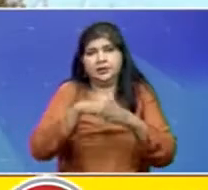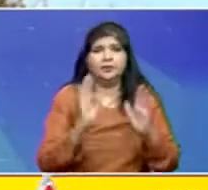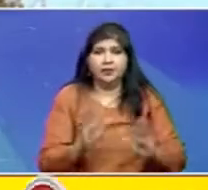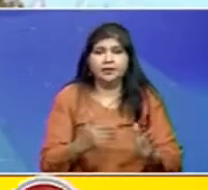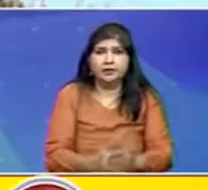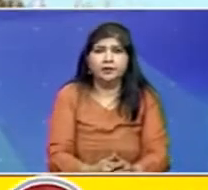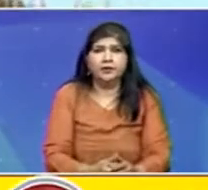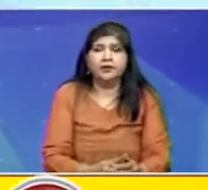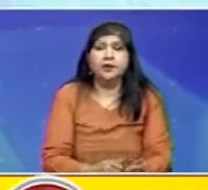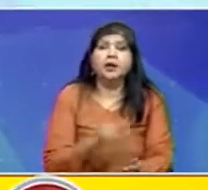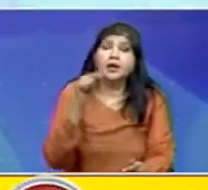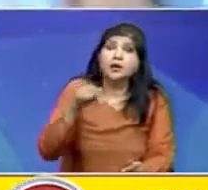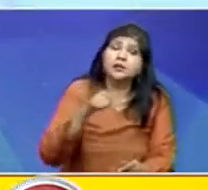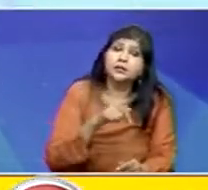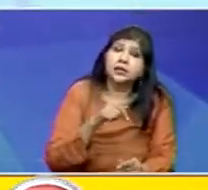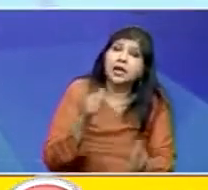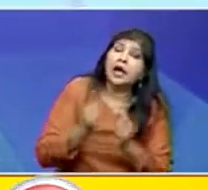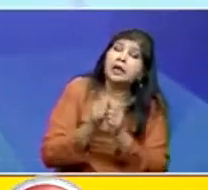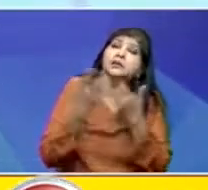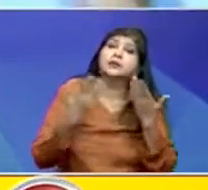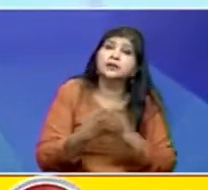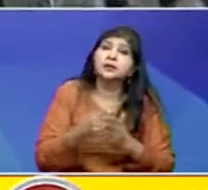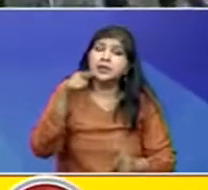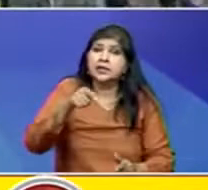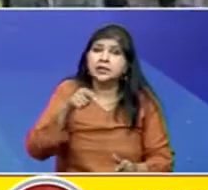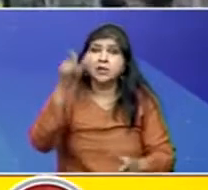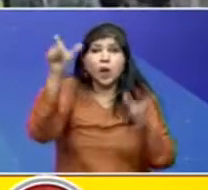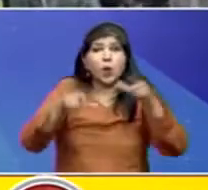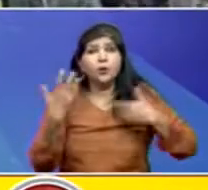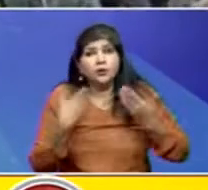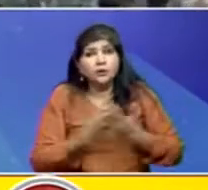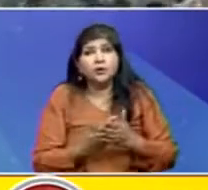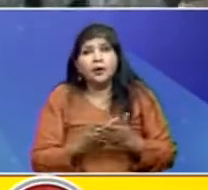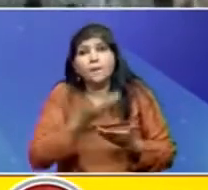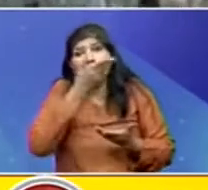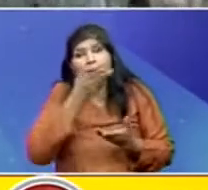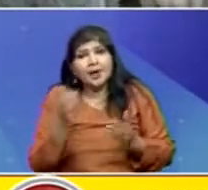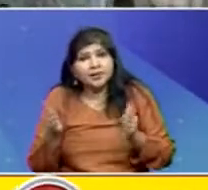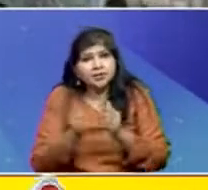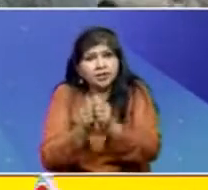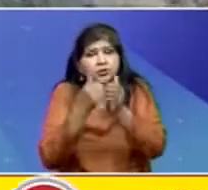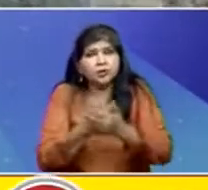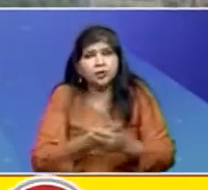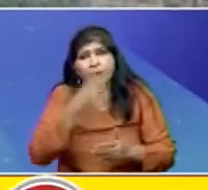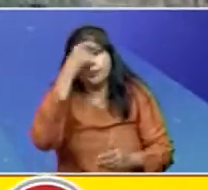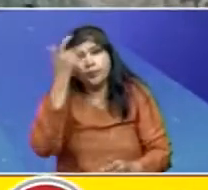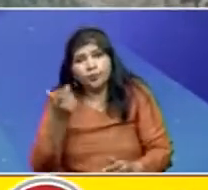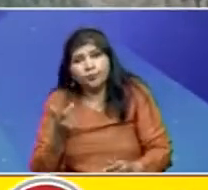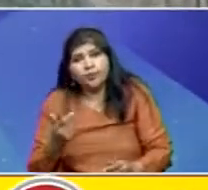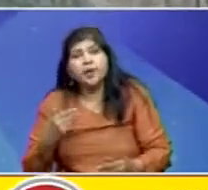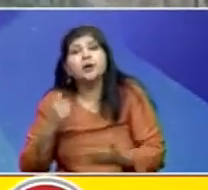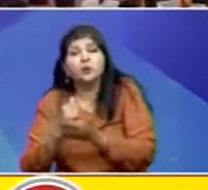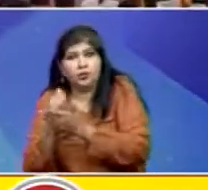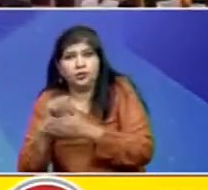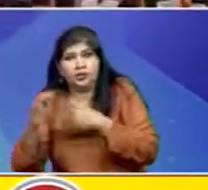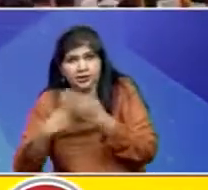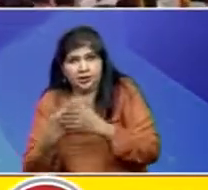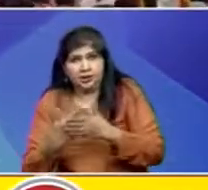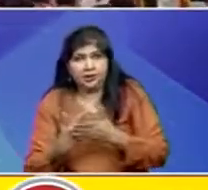इस परंपरा के अंतरगत इस जन जाती के लोग पानी से जुड़ी समस्यों का उपाय ढूंड़ने के लिए